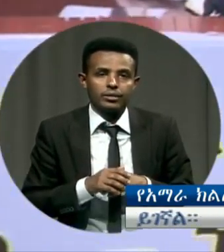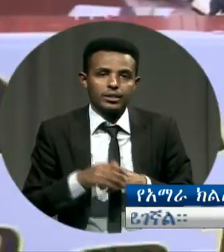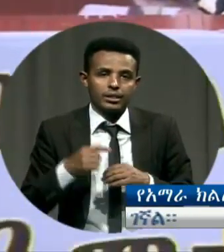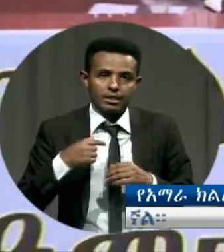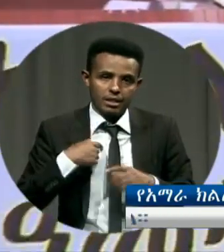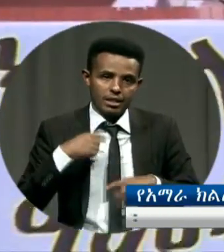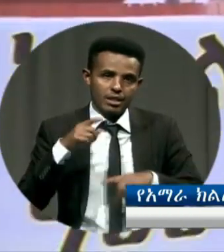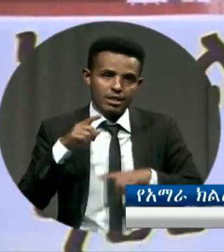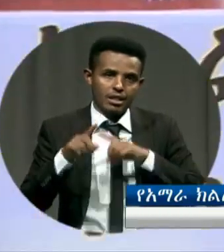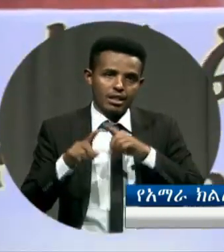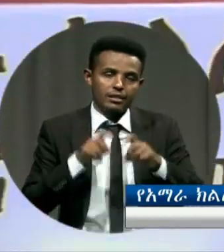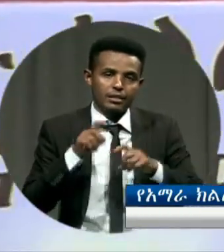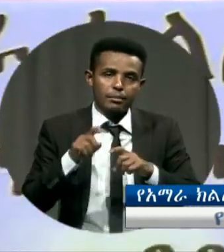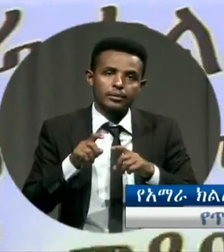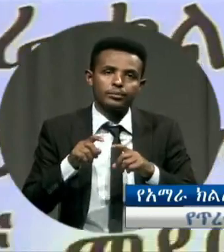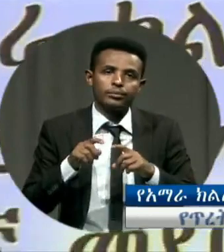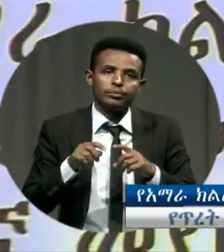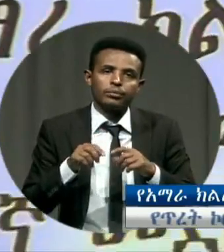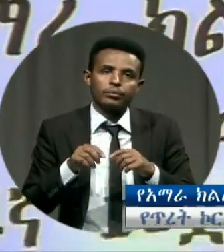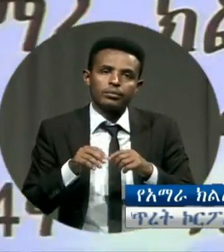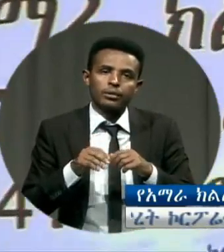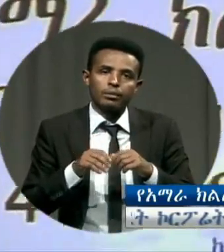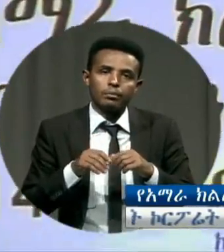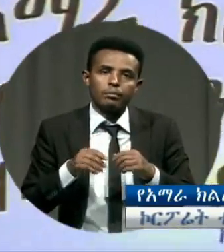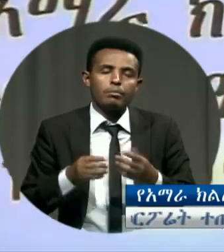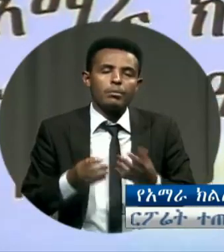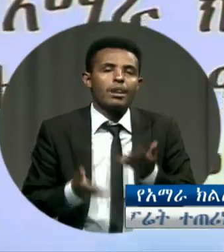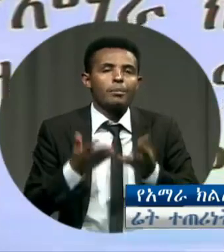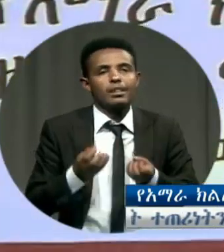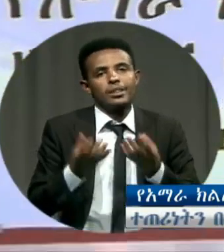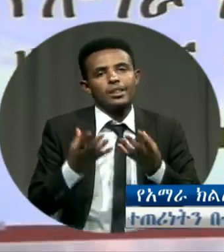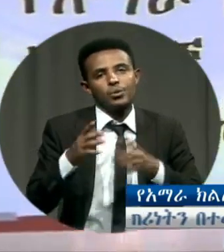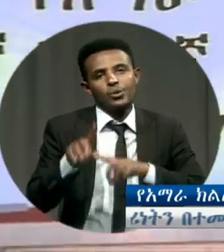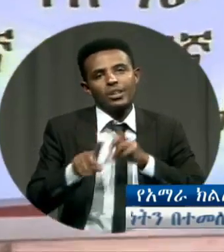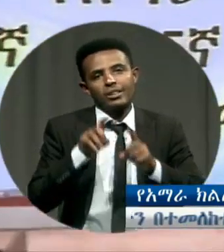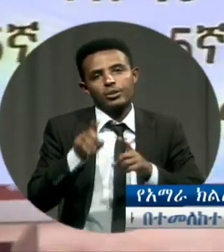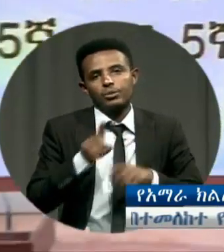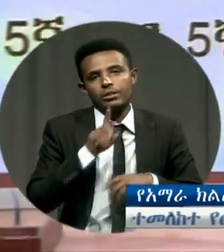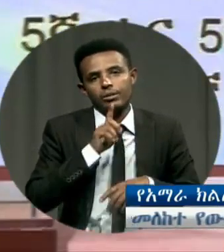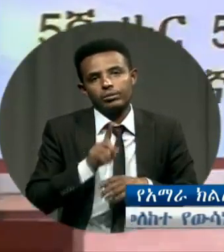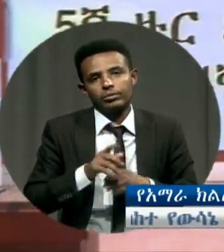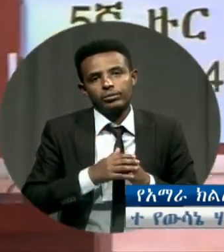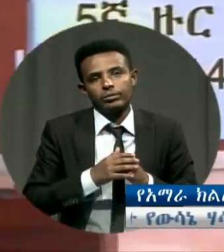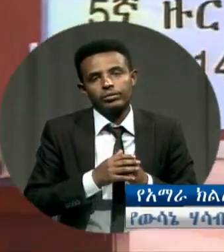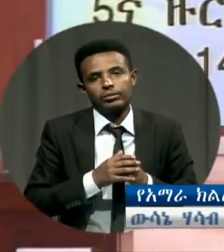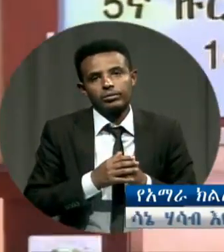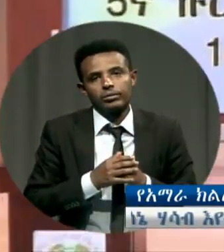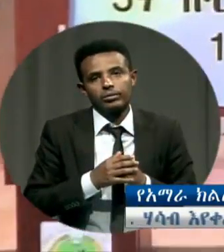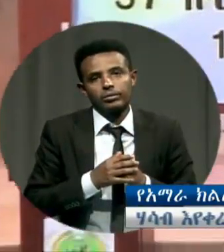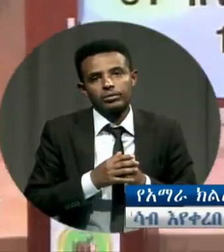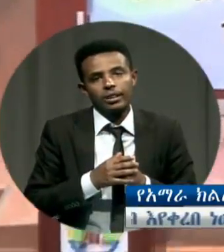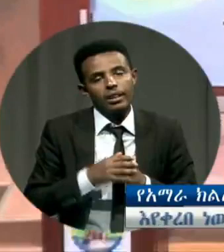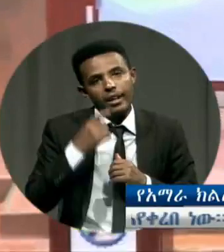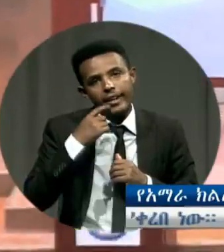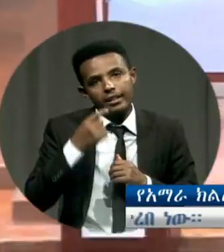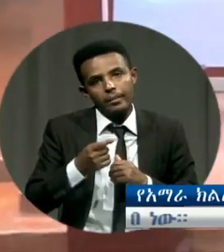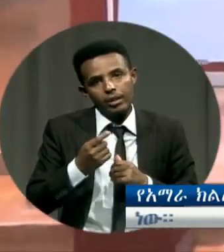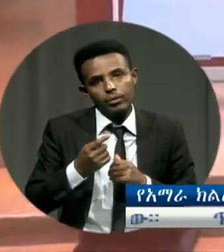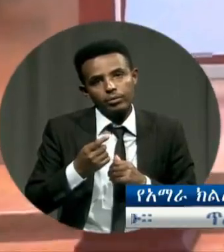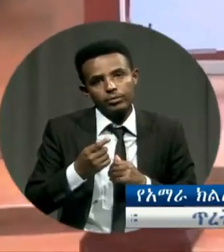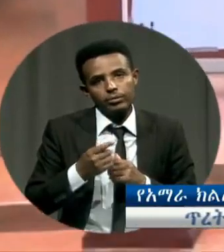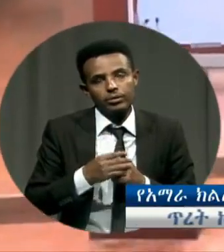የኔ ሐሳብ ምናልባት አብዛኞቹ ያነሱት ነው። እንደተባለው